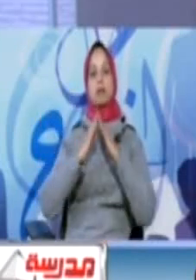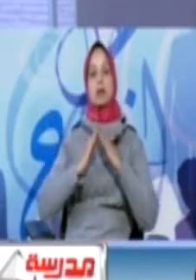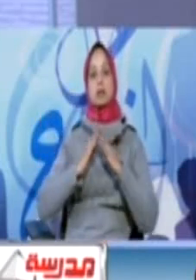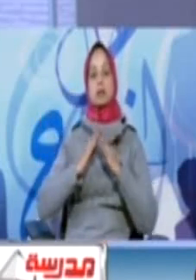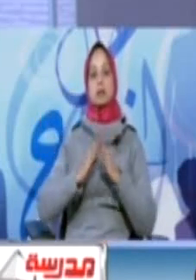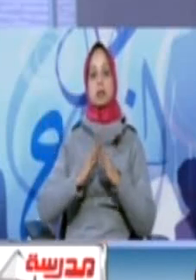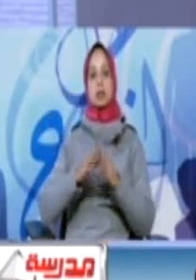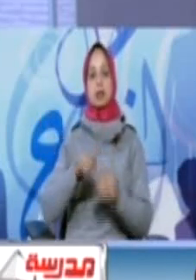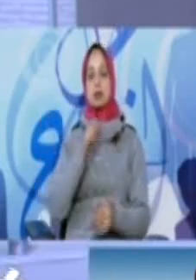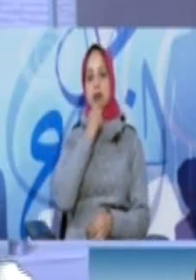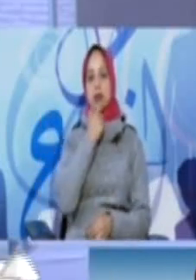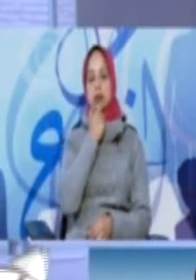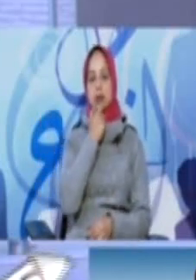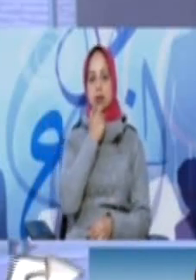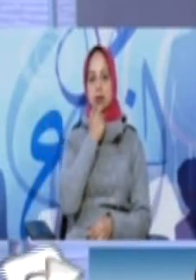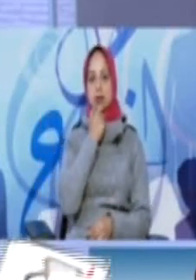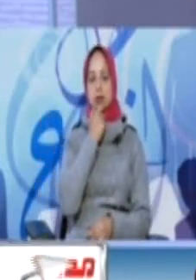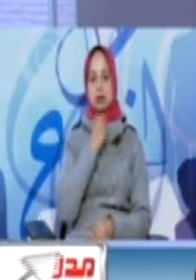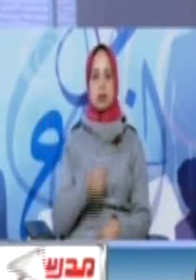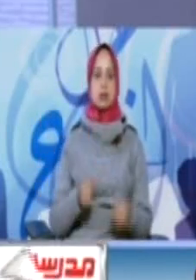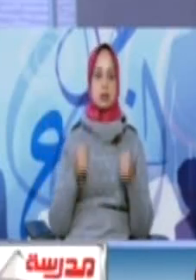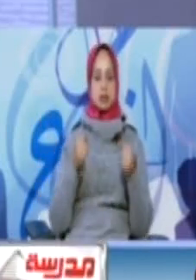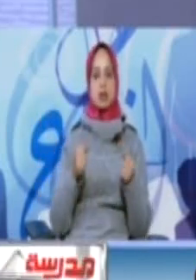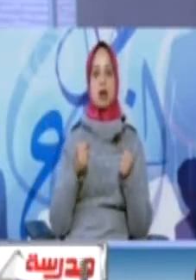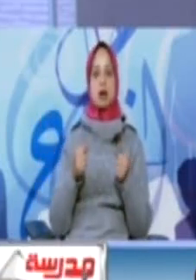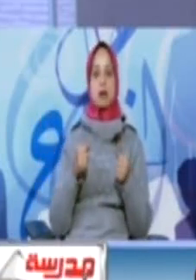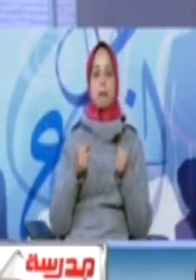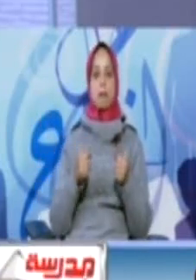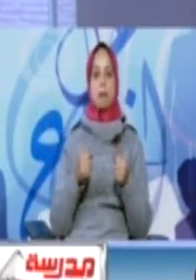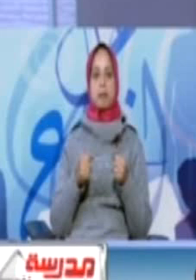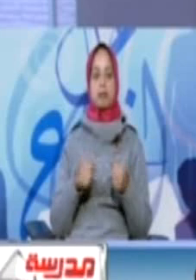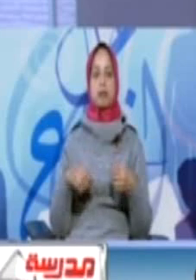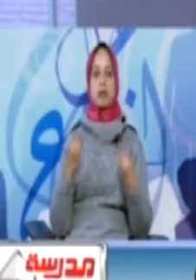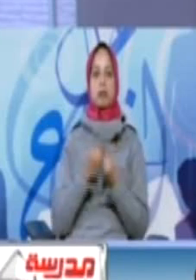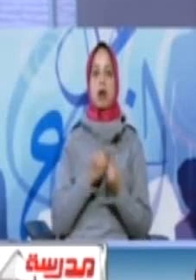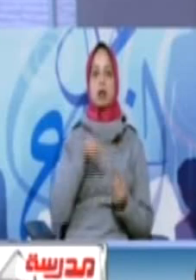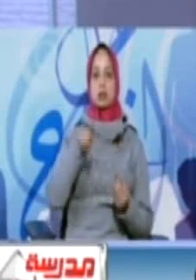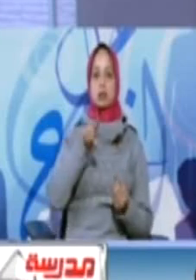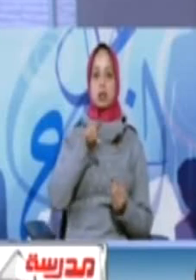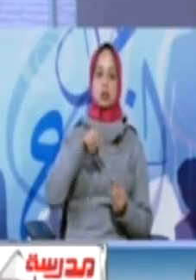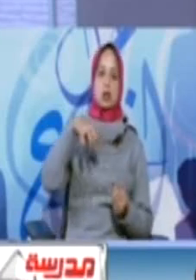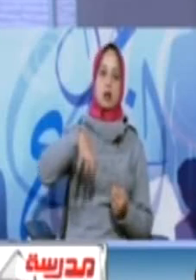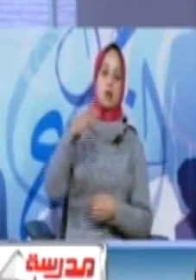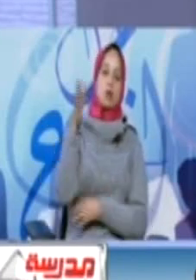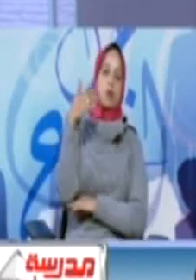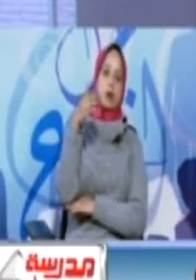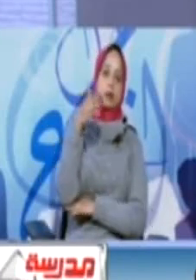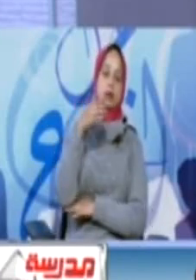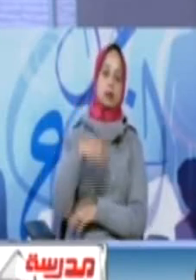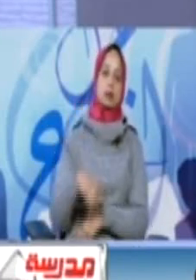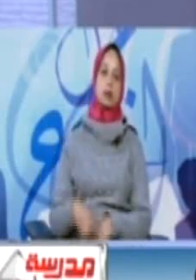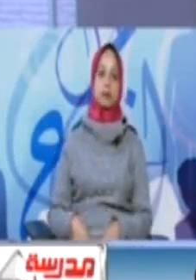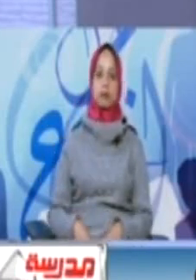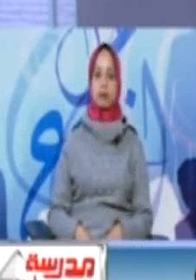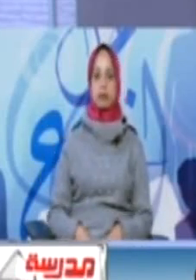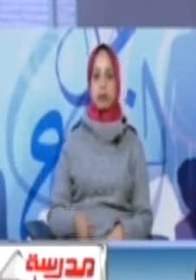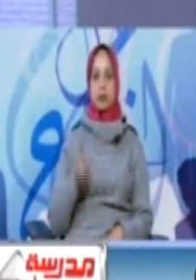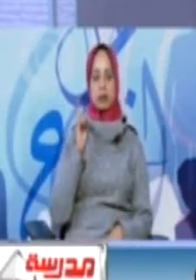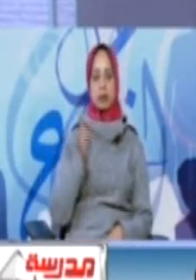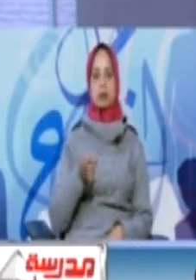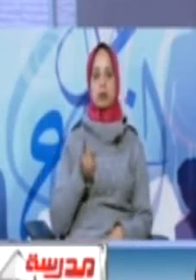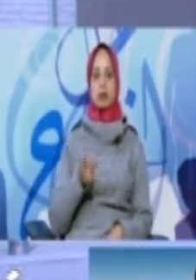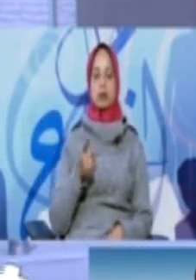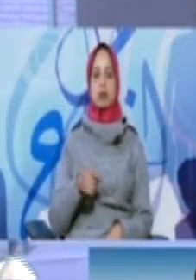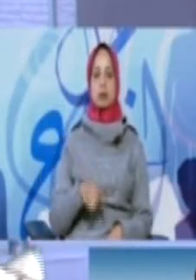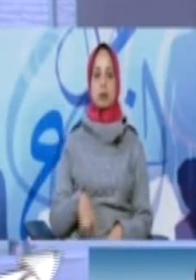انجلترا تستخدم الشدة ولا اللين مع الوطنيين؟ الشدة. حلو قوي، واتهام كرومر الوطنيين او المصريين بعدم